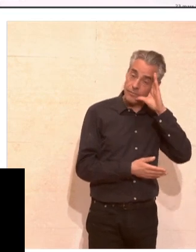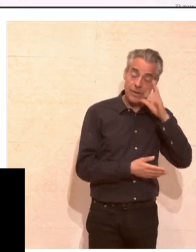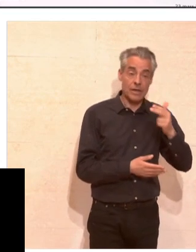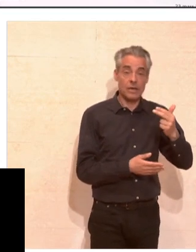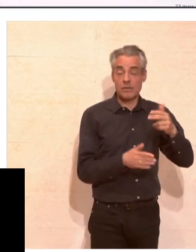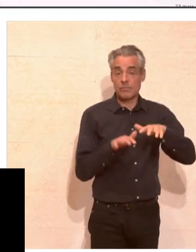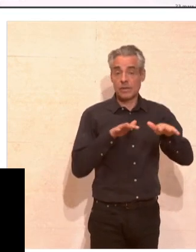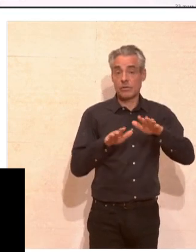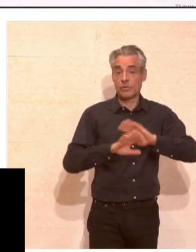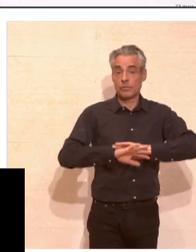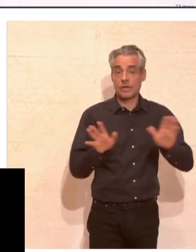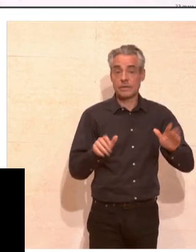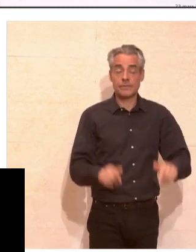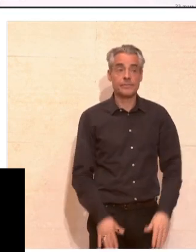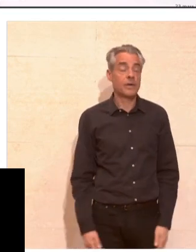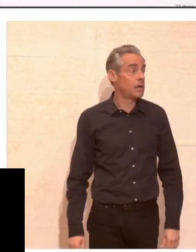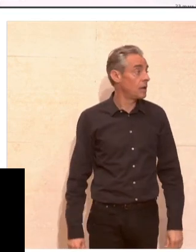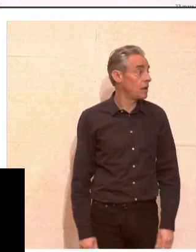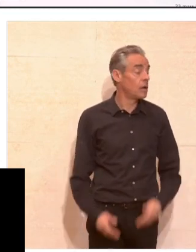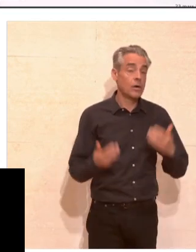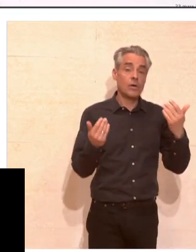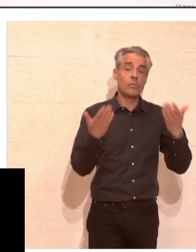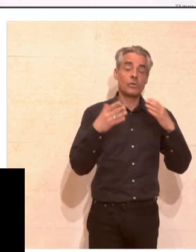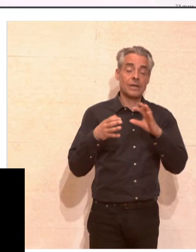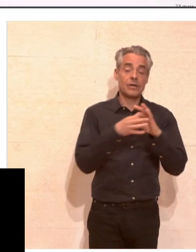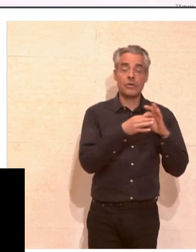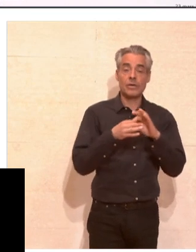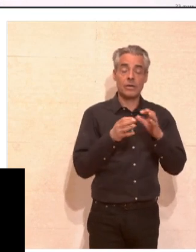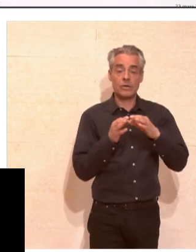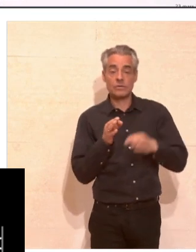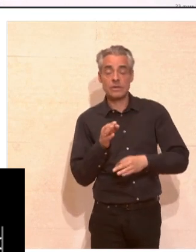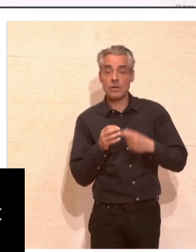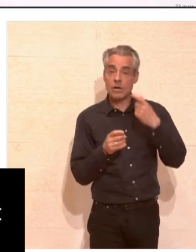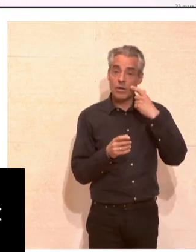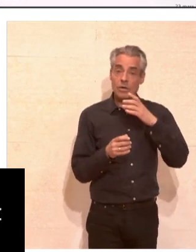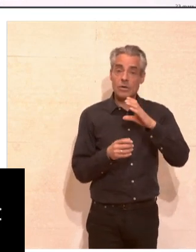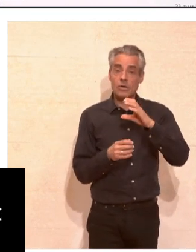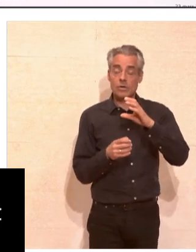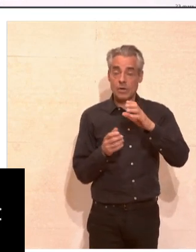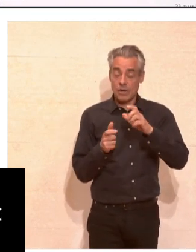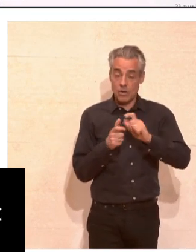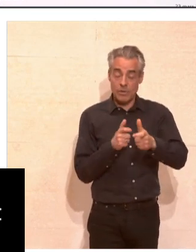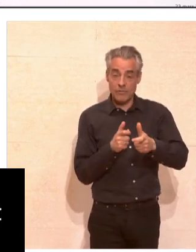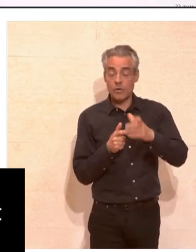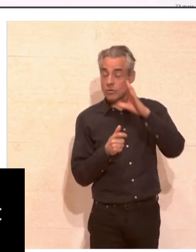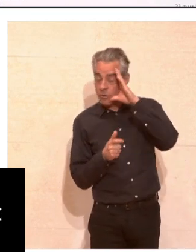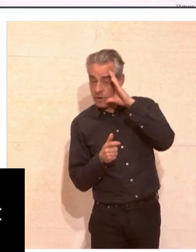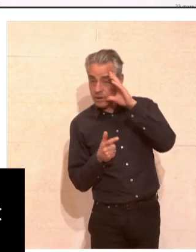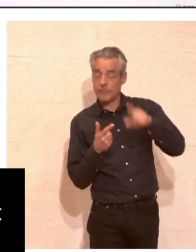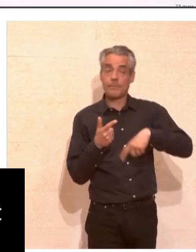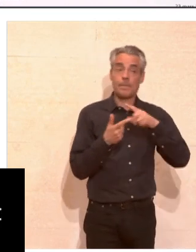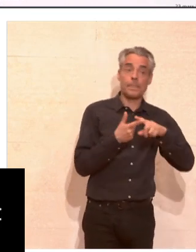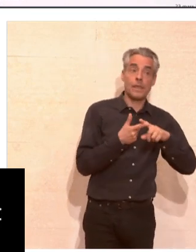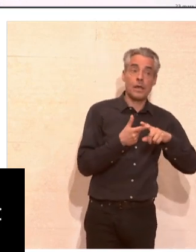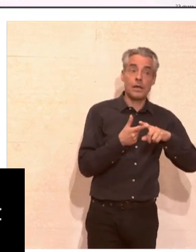mécanisme. Donc ça, c'est pour vous montrer un peu le lien vraiment causal, pas seulement des corrélations, mais vraiment la cause entre le sommeil et